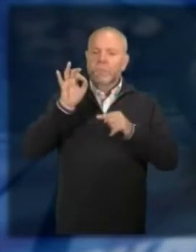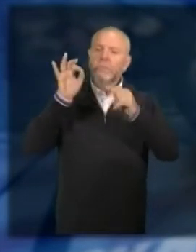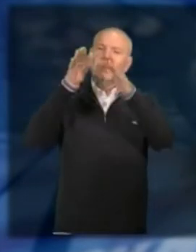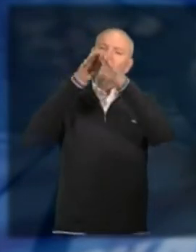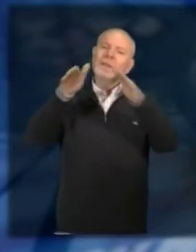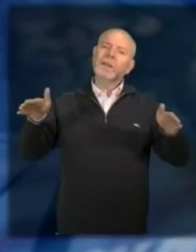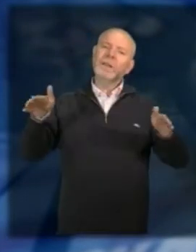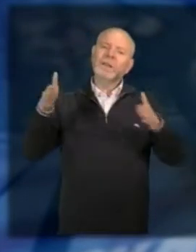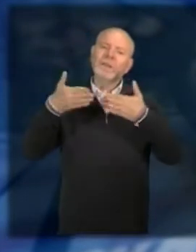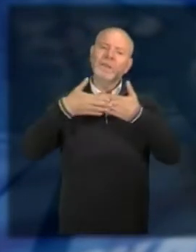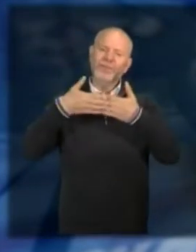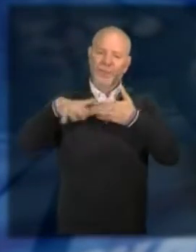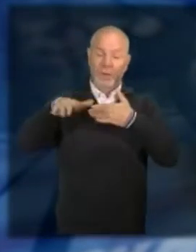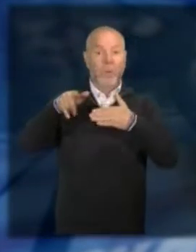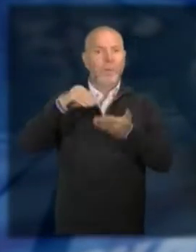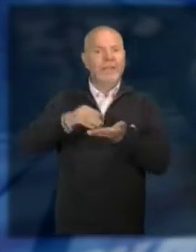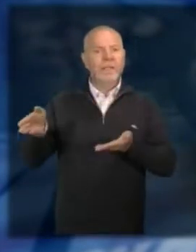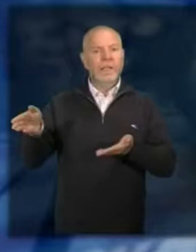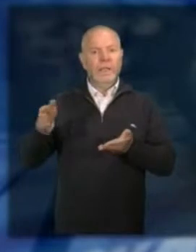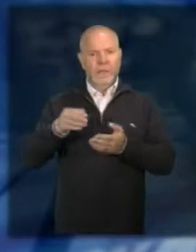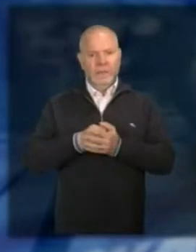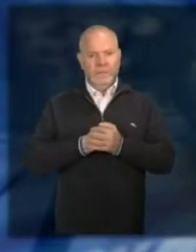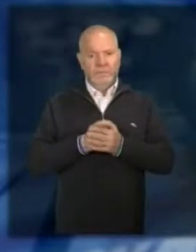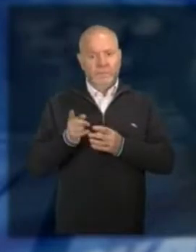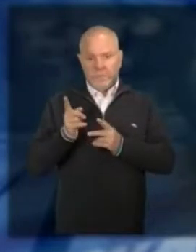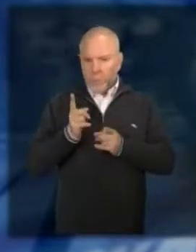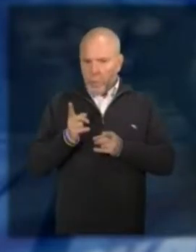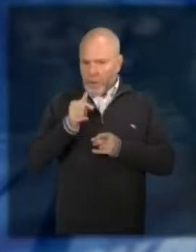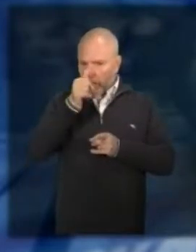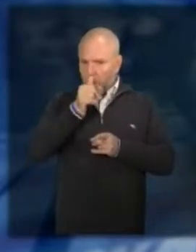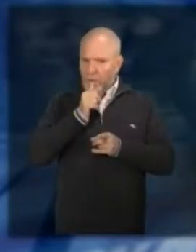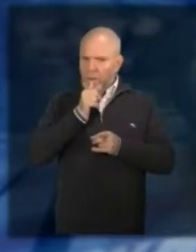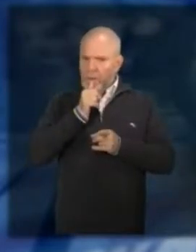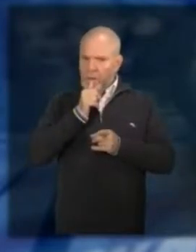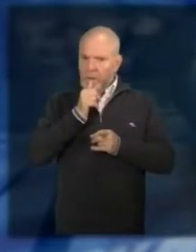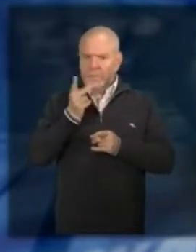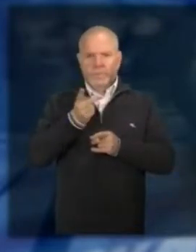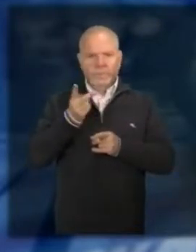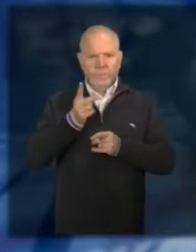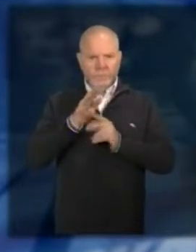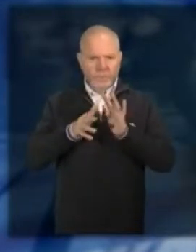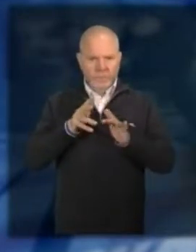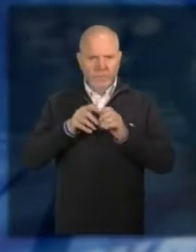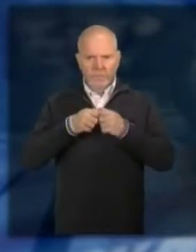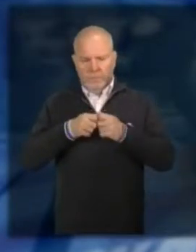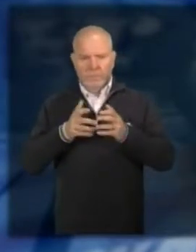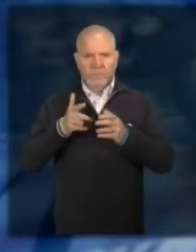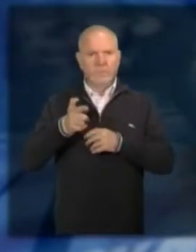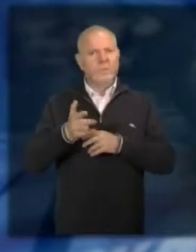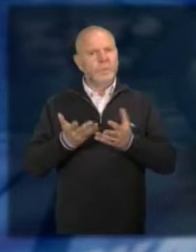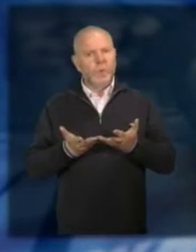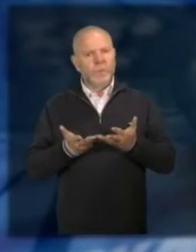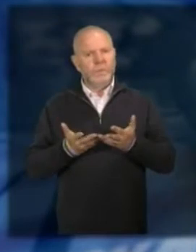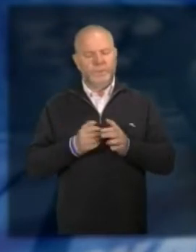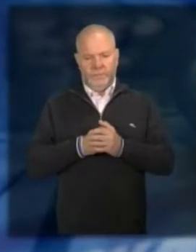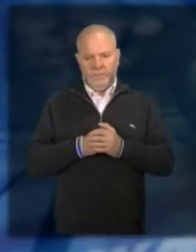Baraggia di San Giorgio, c'era pure lui. Qual è stato il suo ruolo nell'omicidio e nell'attività illecita che i due praticavano? A questa risposta